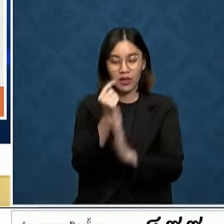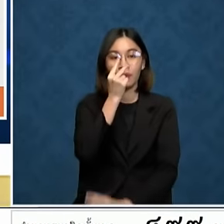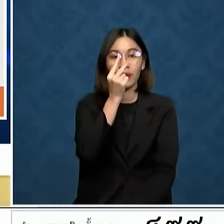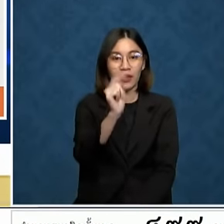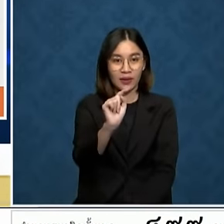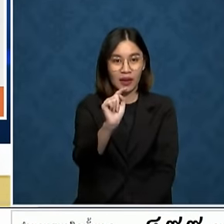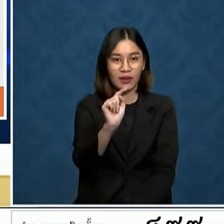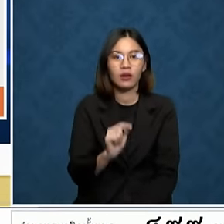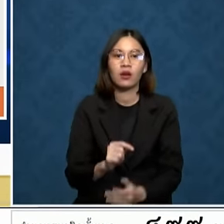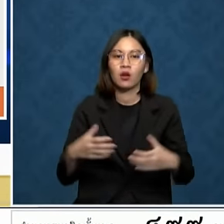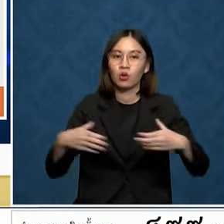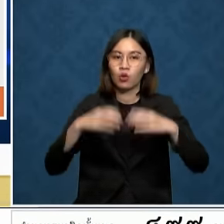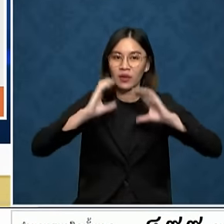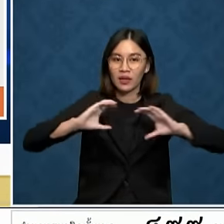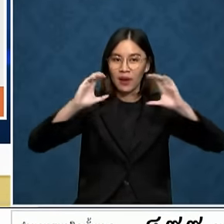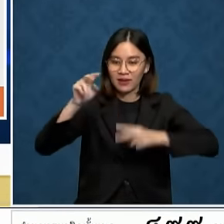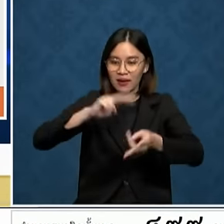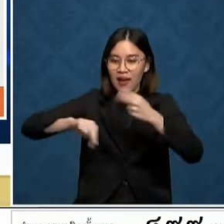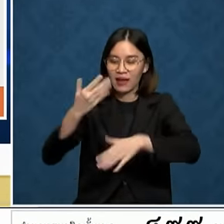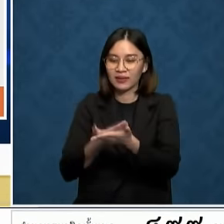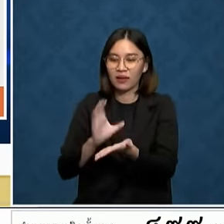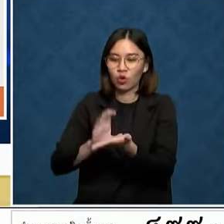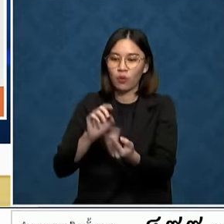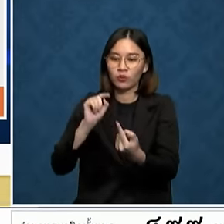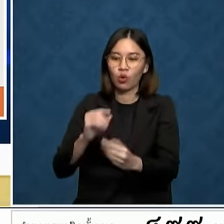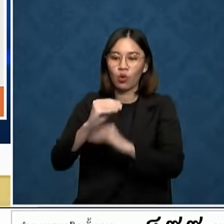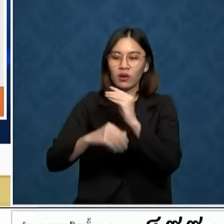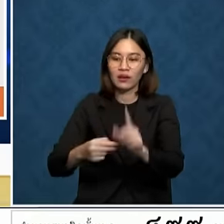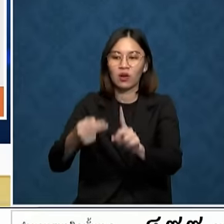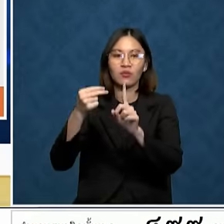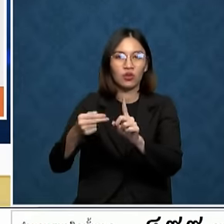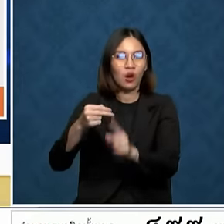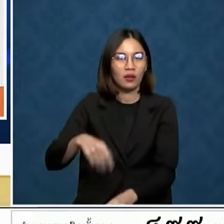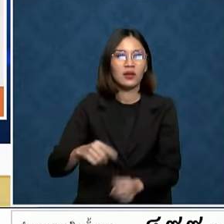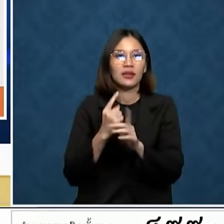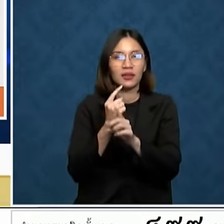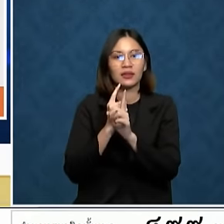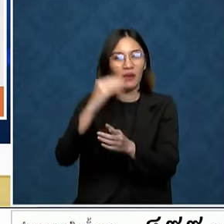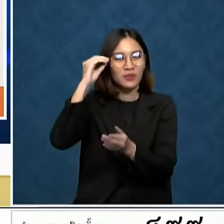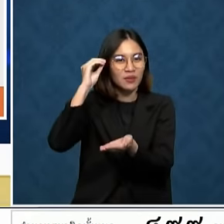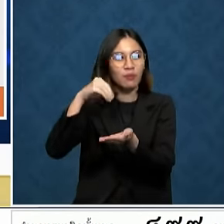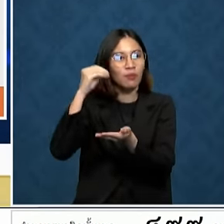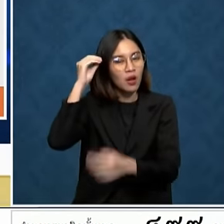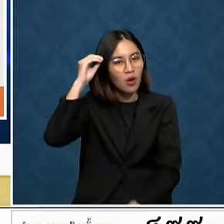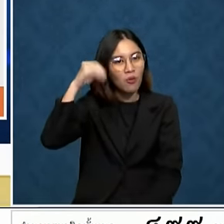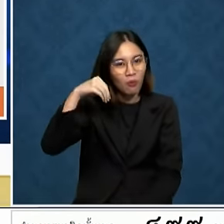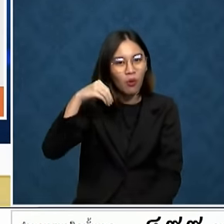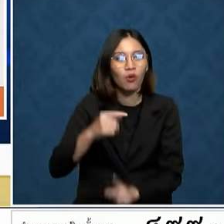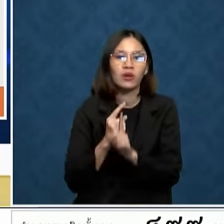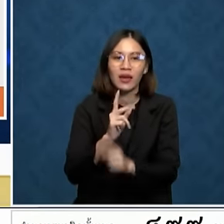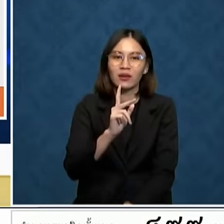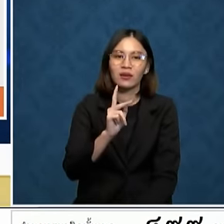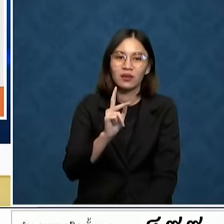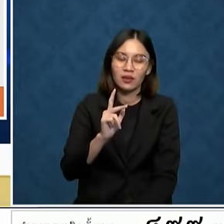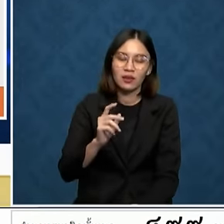ครับกคือเพรรฐบาไม่สามารถหางงปมาณสบ Digital Walletตามที่ได้โมวไ้นเอกสารทสงใหกาตอฉบับนี้ทเขียนเอาไว้าทาน